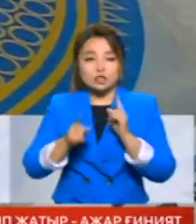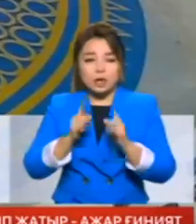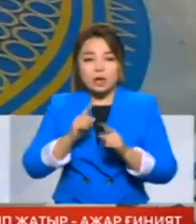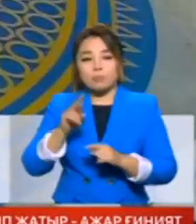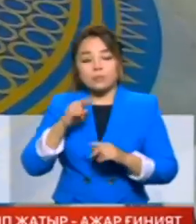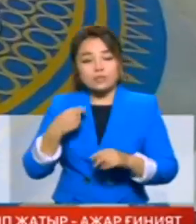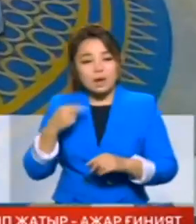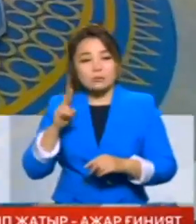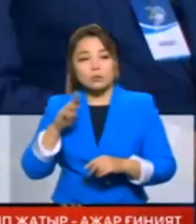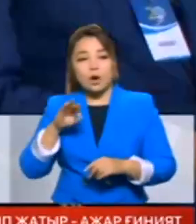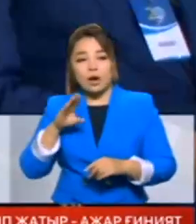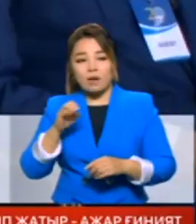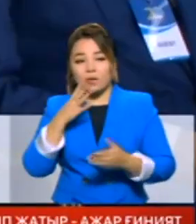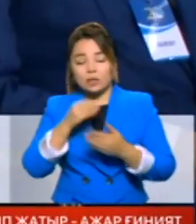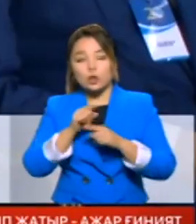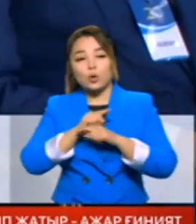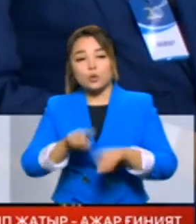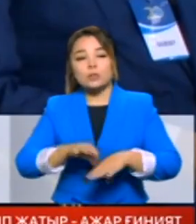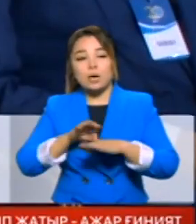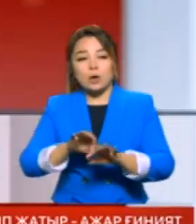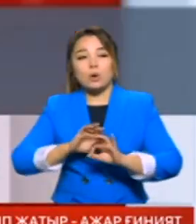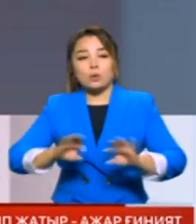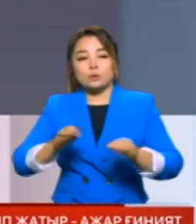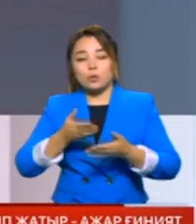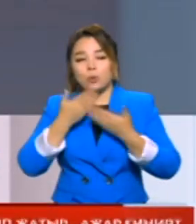президент Қасым-Жомарт Тоқаевтың үндеуі оқылды.